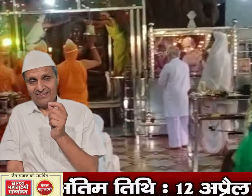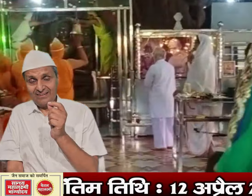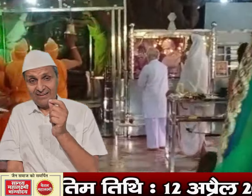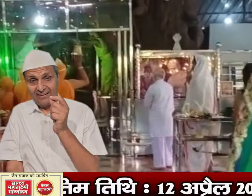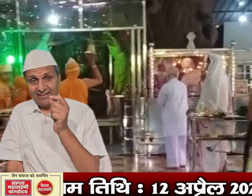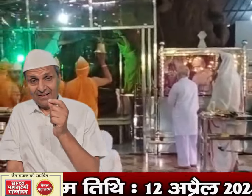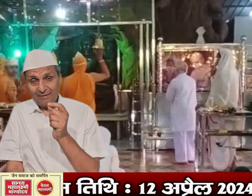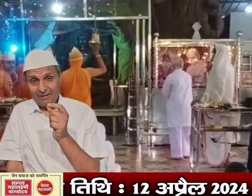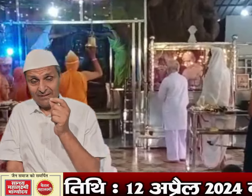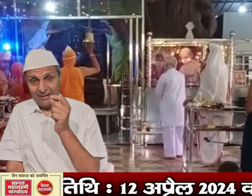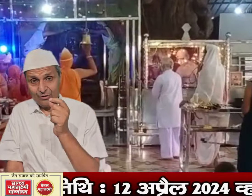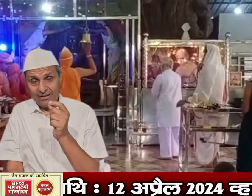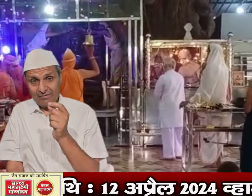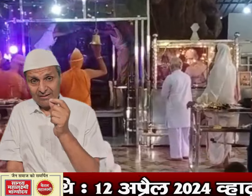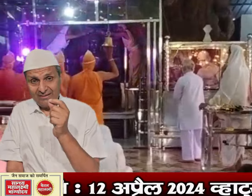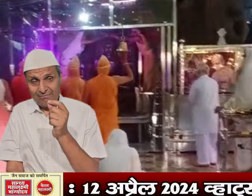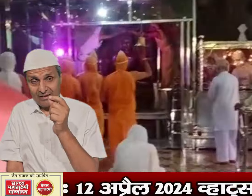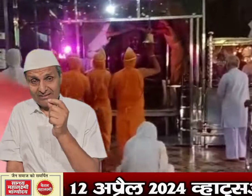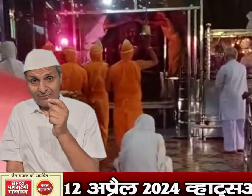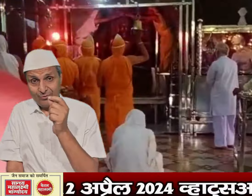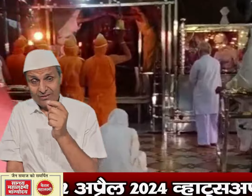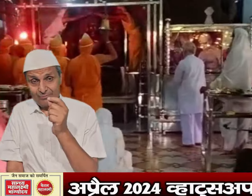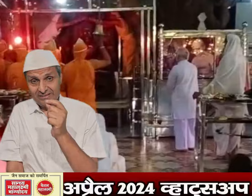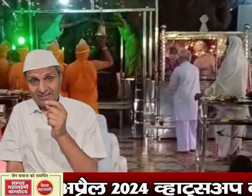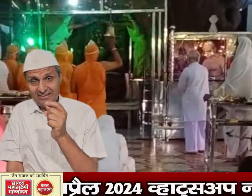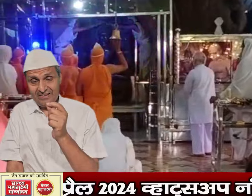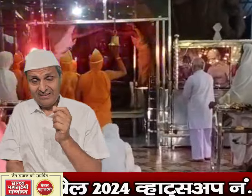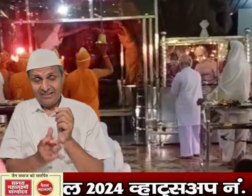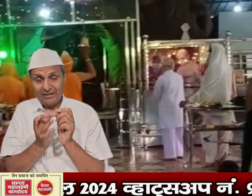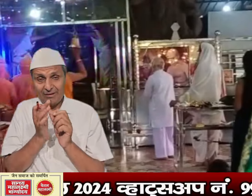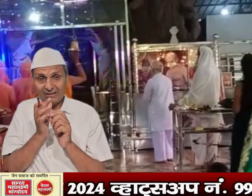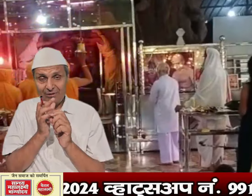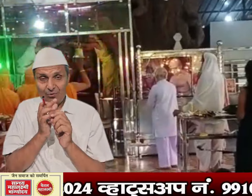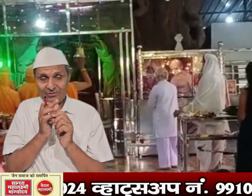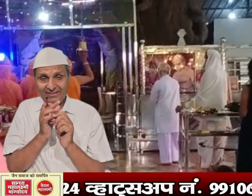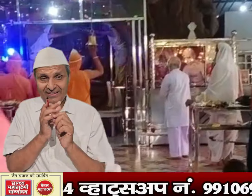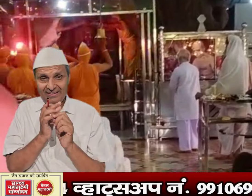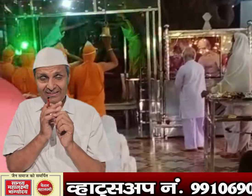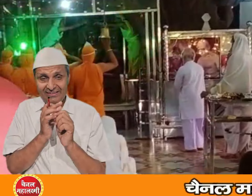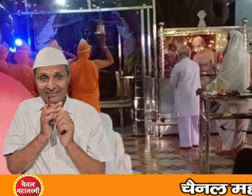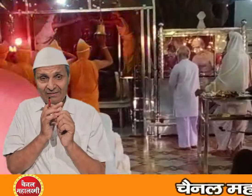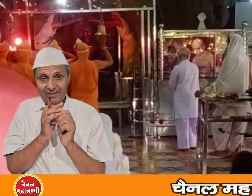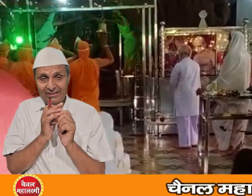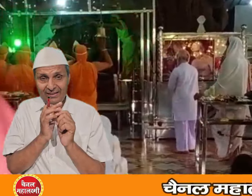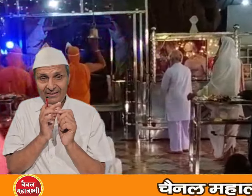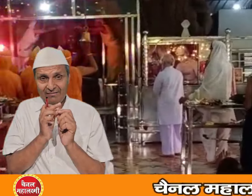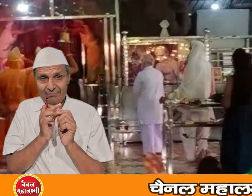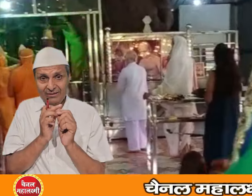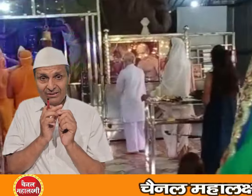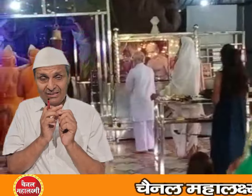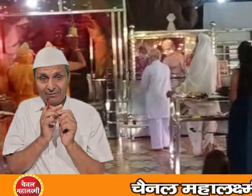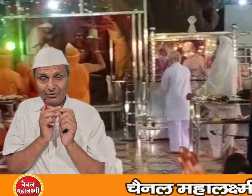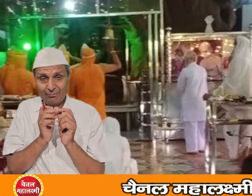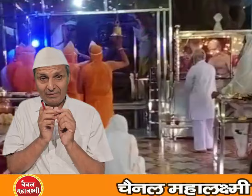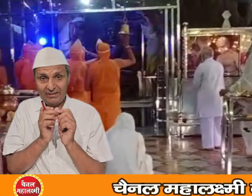था कि यहां पर यह जो 51 नदी है बात उन्होंने स्पष्ट कर दिया यह बात बिल्कुल सही है य 51 नदी 51